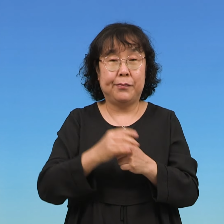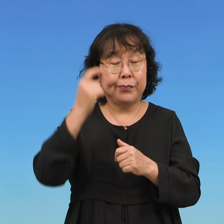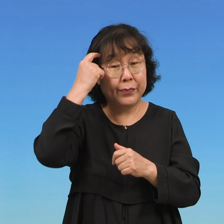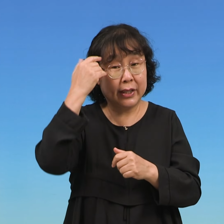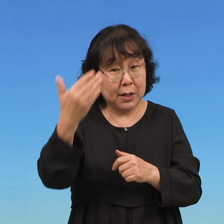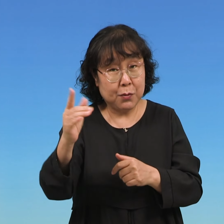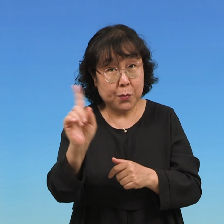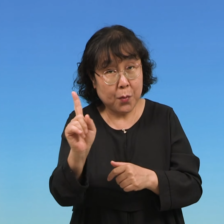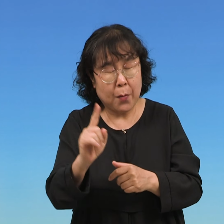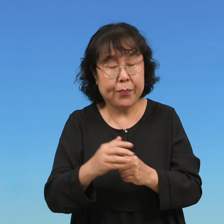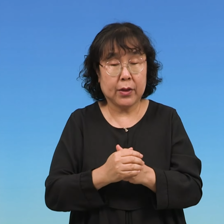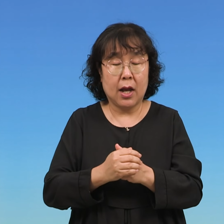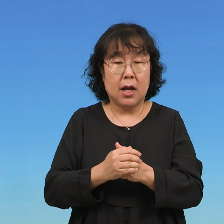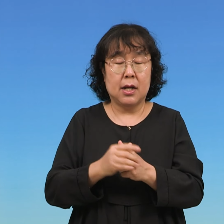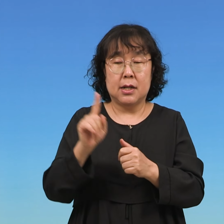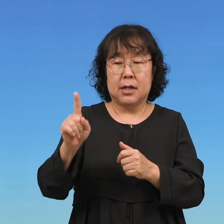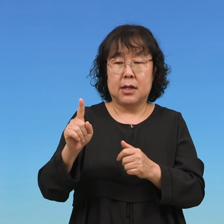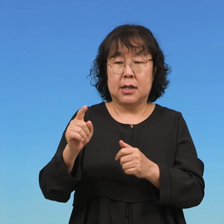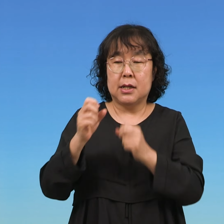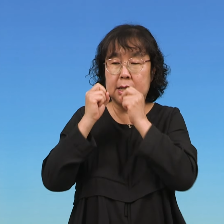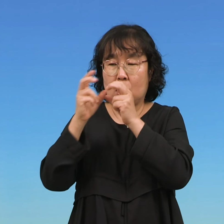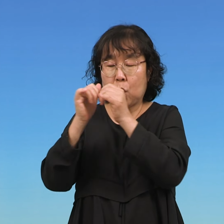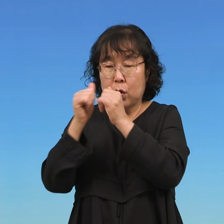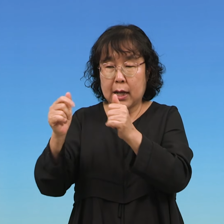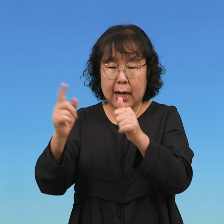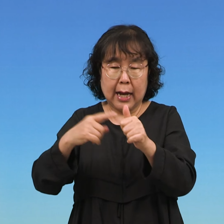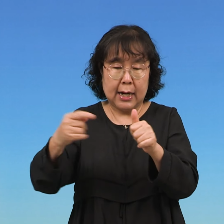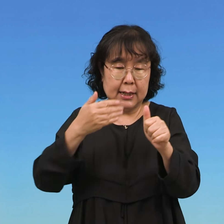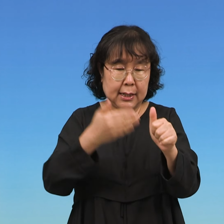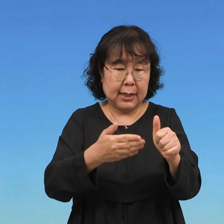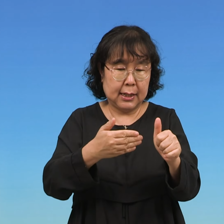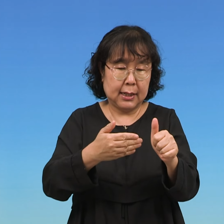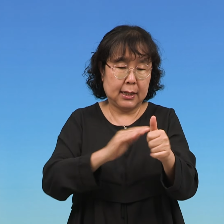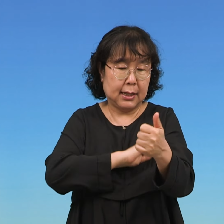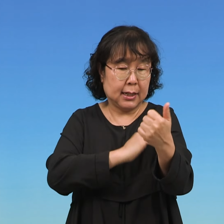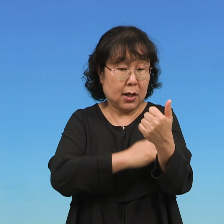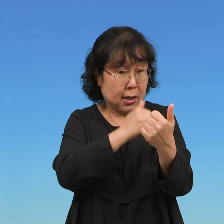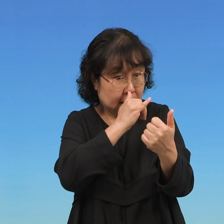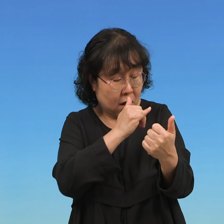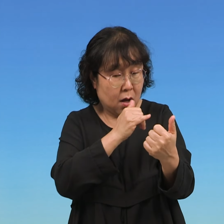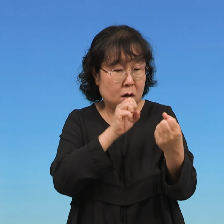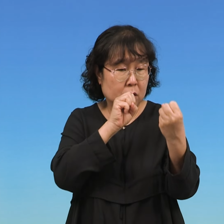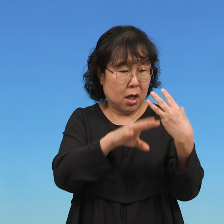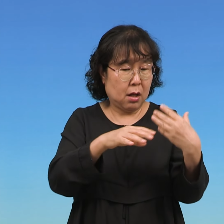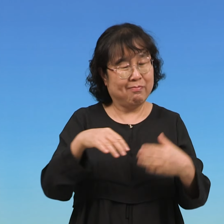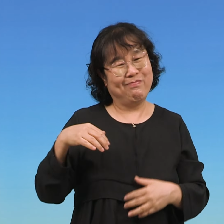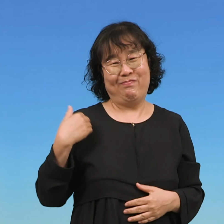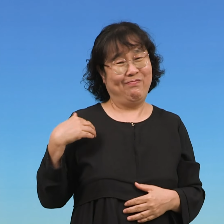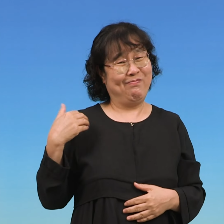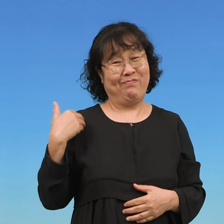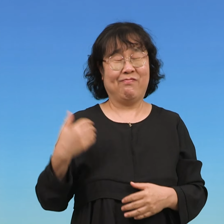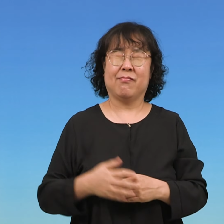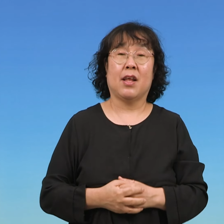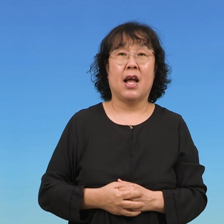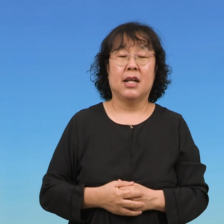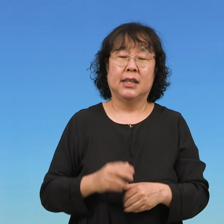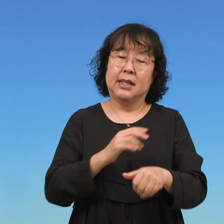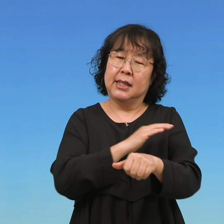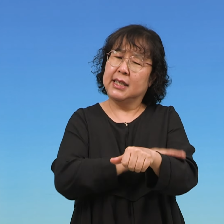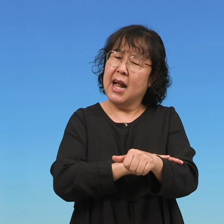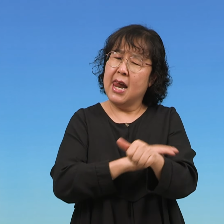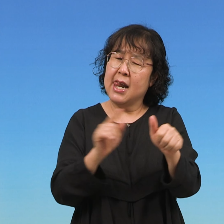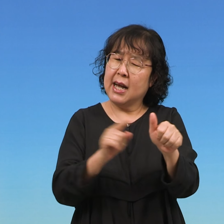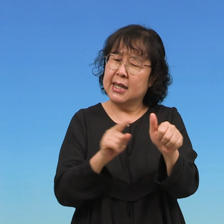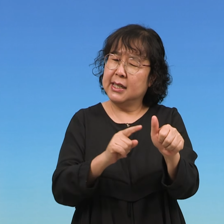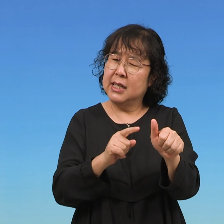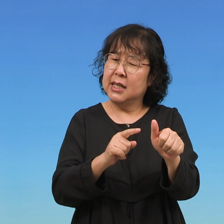있었습니다 질문 이분은 가르치는 능력이 있습니까 대답 잘 모르겠습니다 잘 가르칠